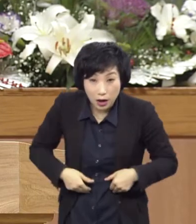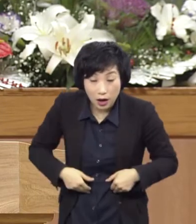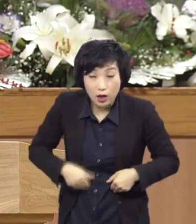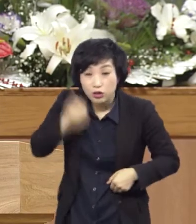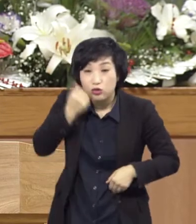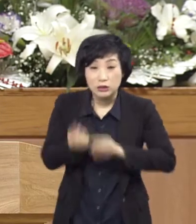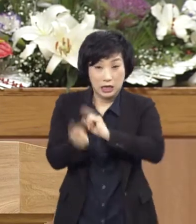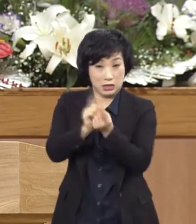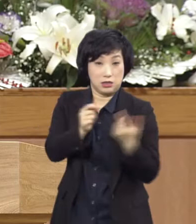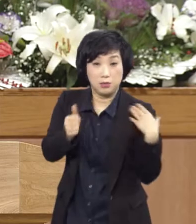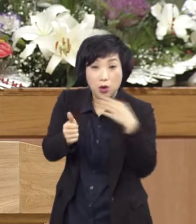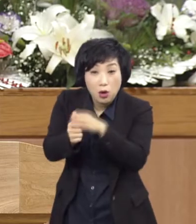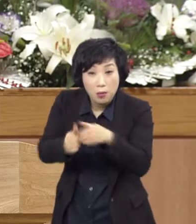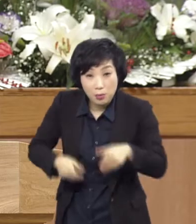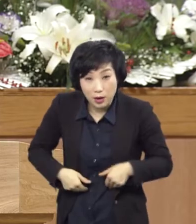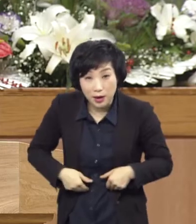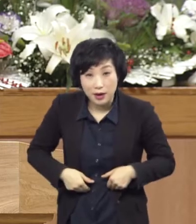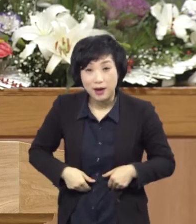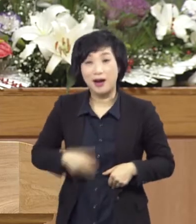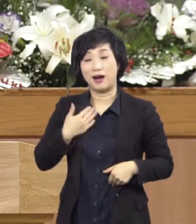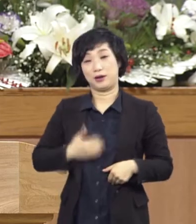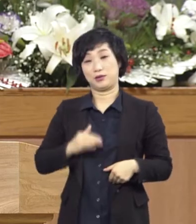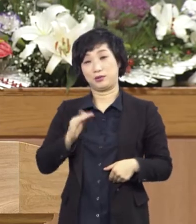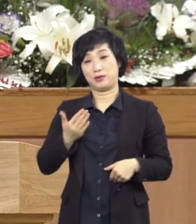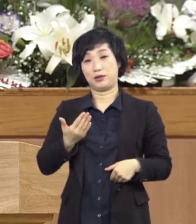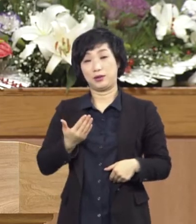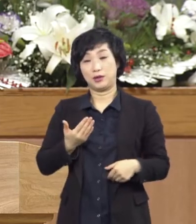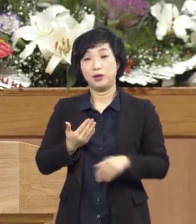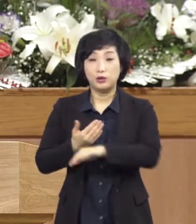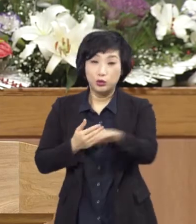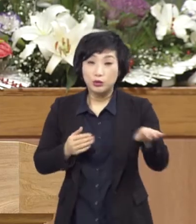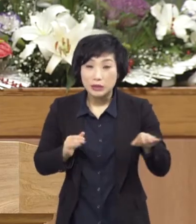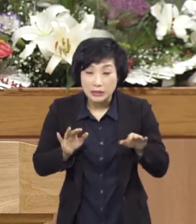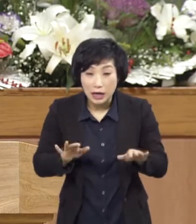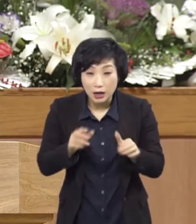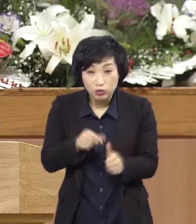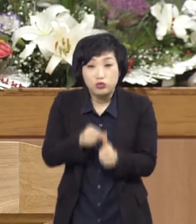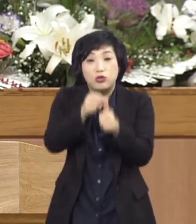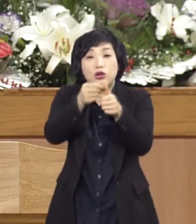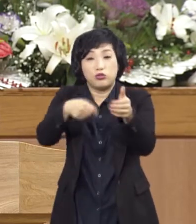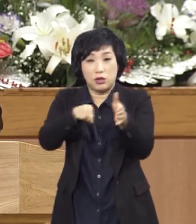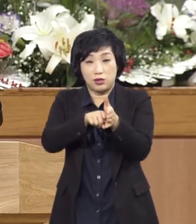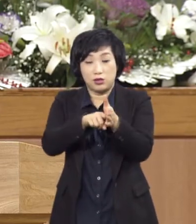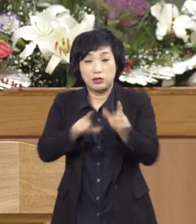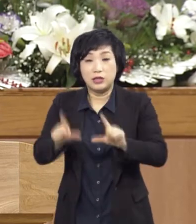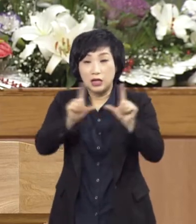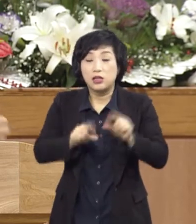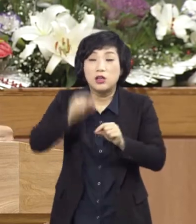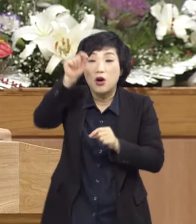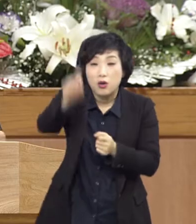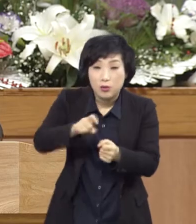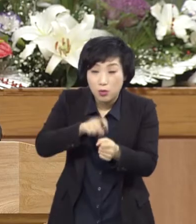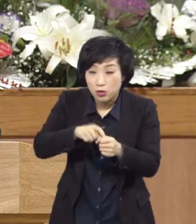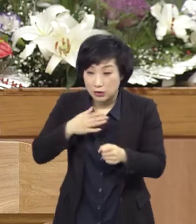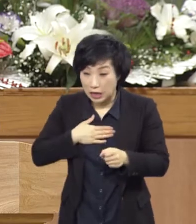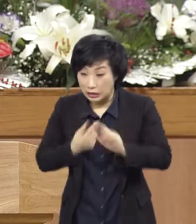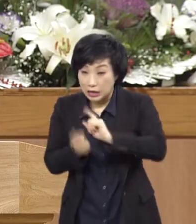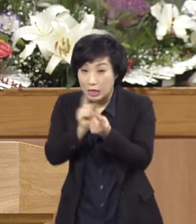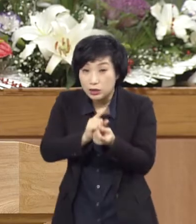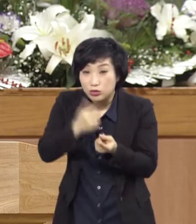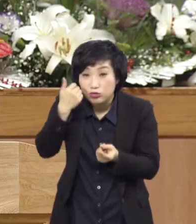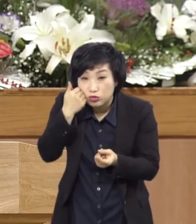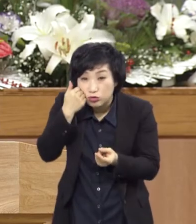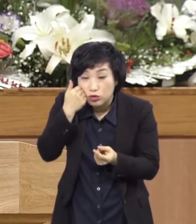된다. 그래서 바로 우리는 살기 위해서 대신 죽을